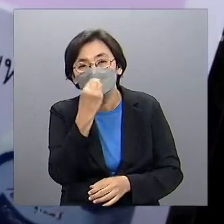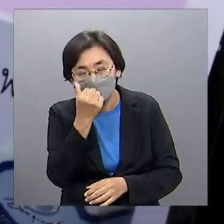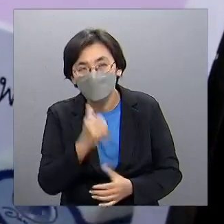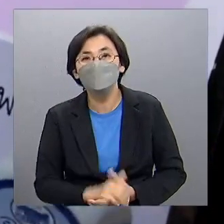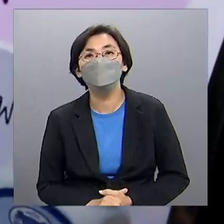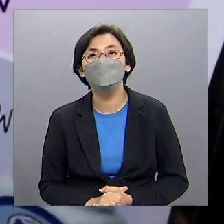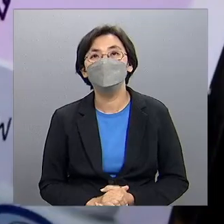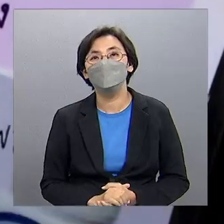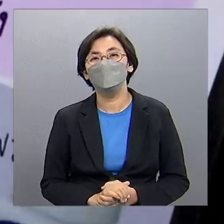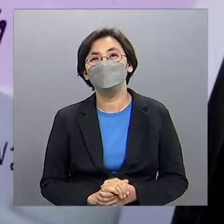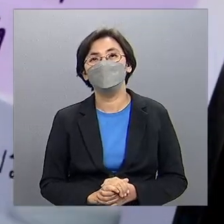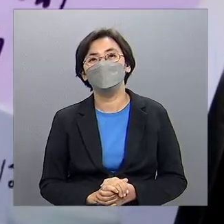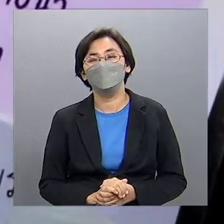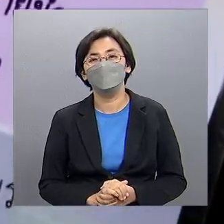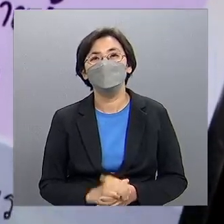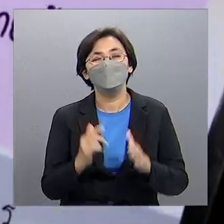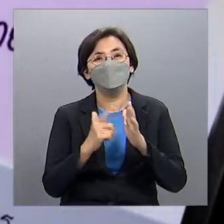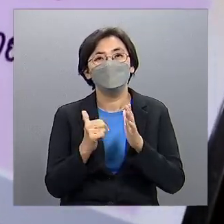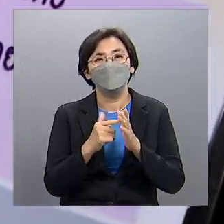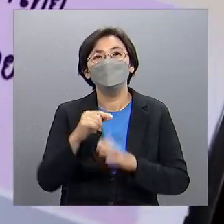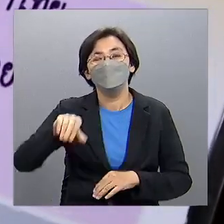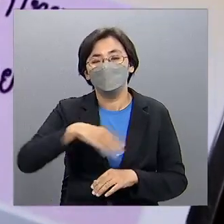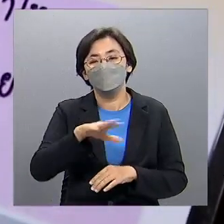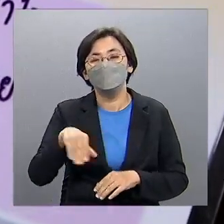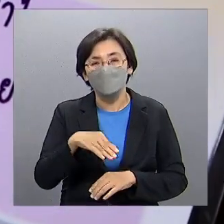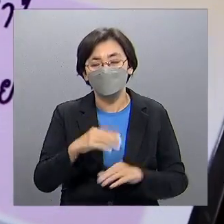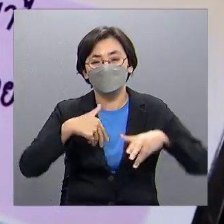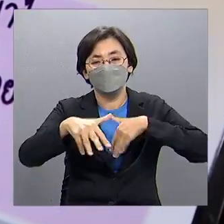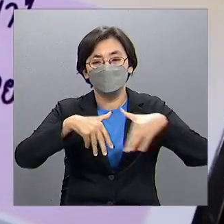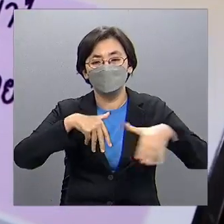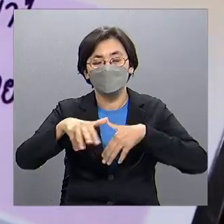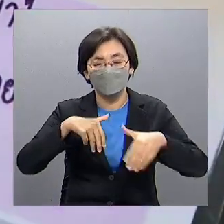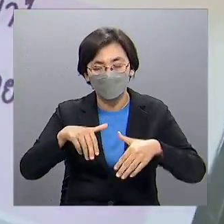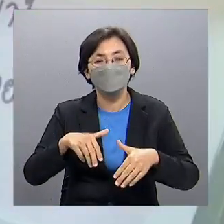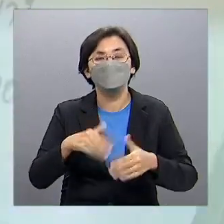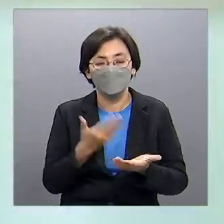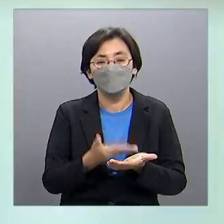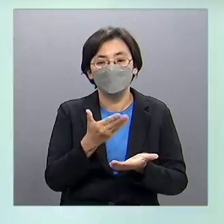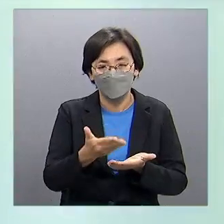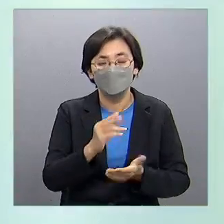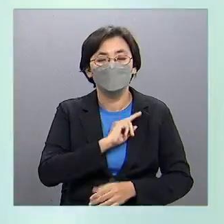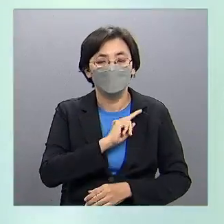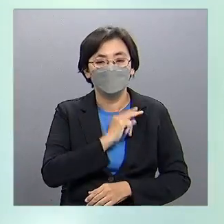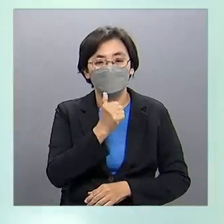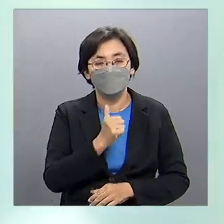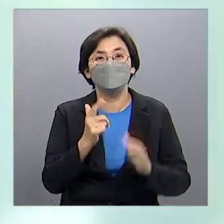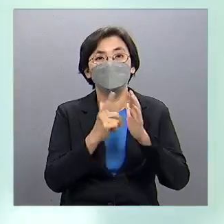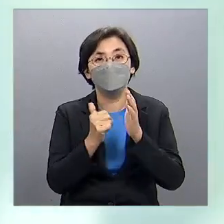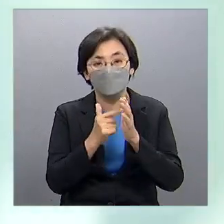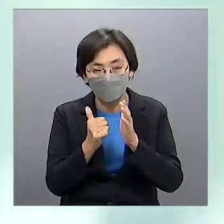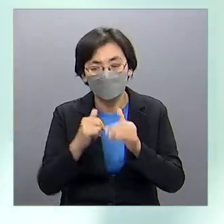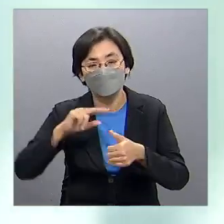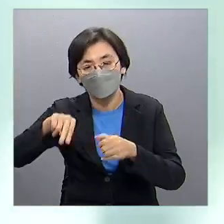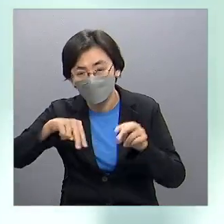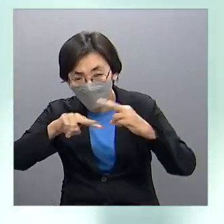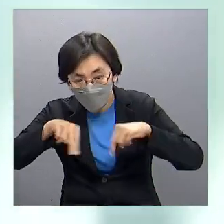ฐานเนี่ยเป็นยาที่คัดแล้วว่าประชาชนทั่วไปเนี่ยสามารถเลือกใช้ได้เพราะว่ามีปริมาณแล้วก็การตรวจสอบเรื่องเกี่ยวกับความเป็นพิษ